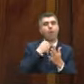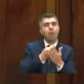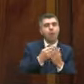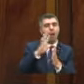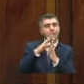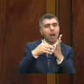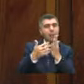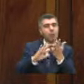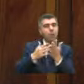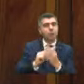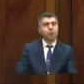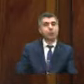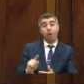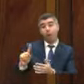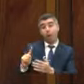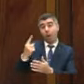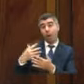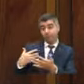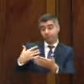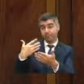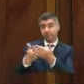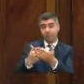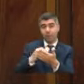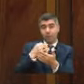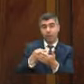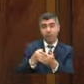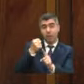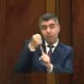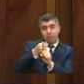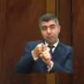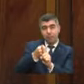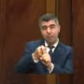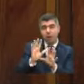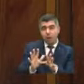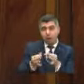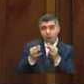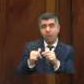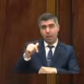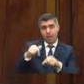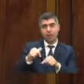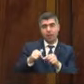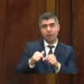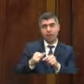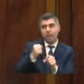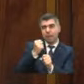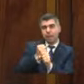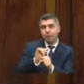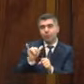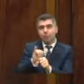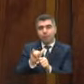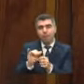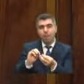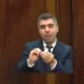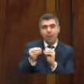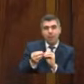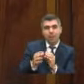تلك الحصيلة المرحلية أن نبرز أن هناك عدد من المكتسبات وثمناها في تلك الحصيلة، وأبرزنا عدد